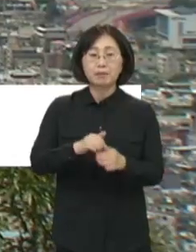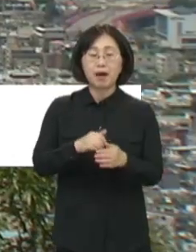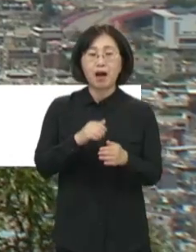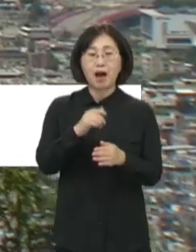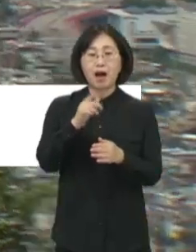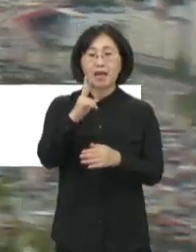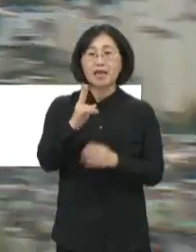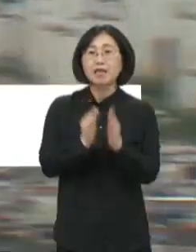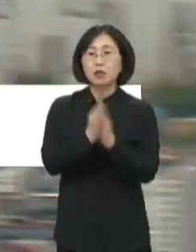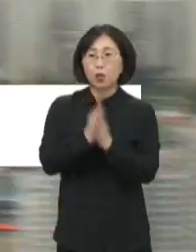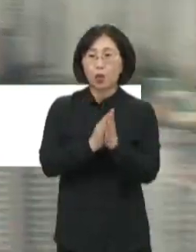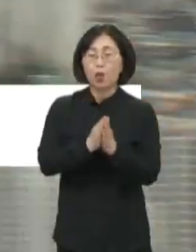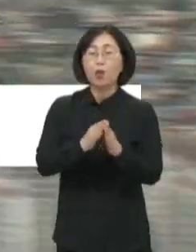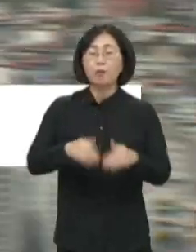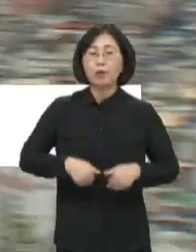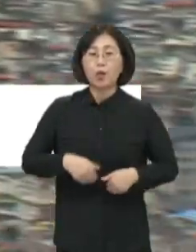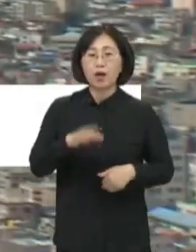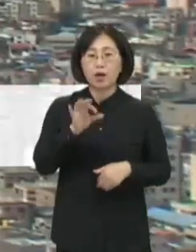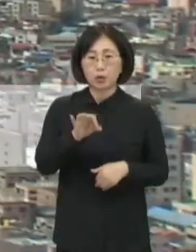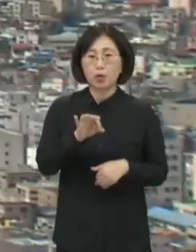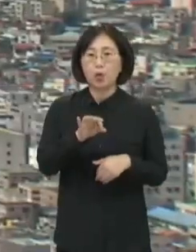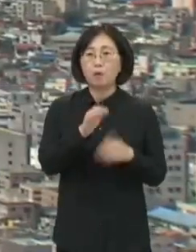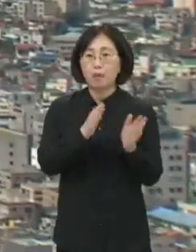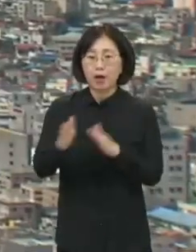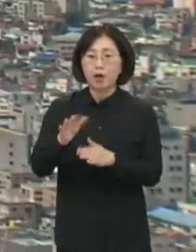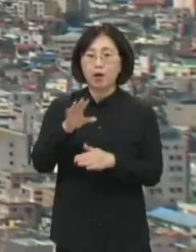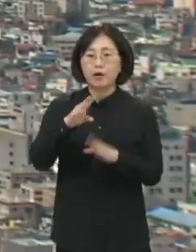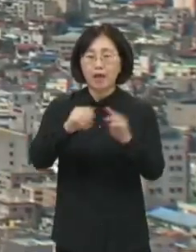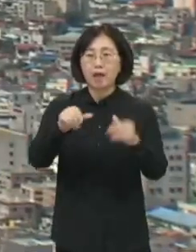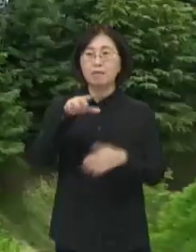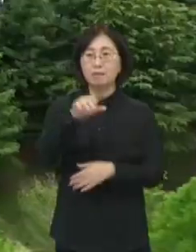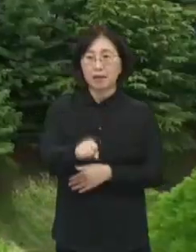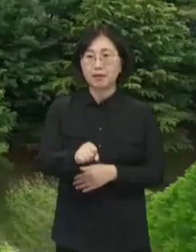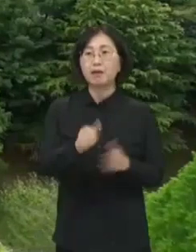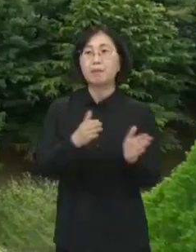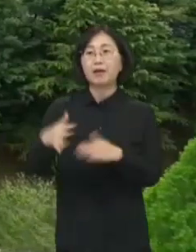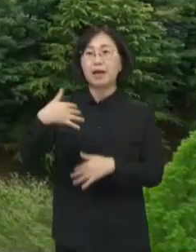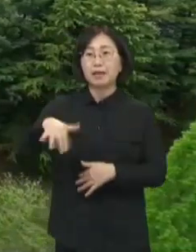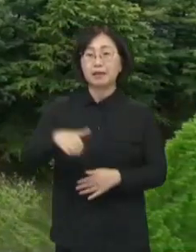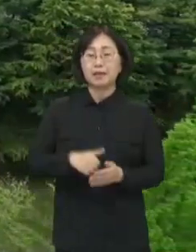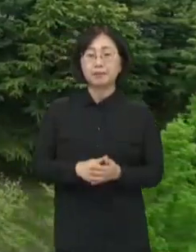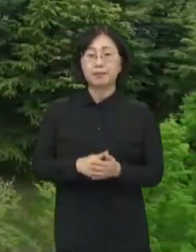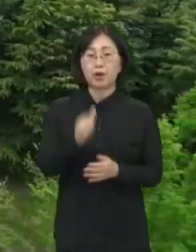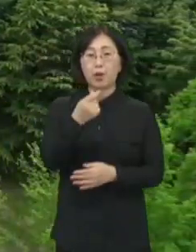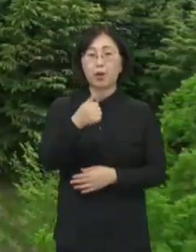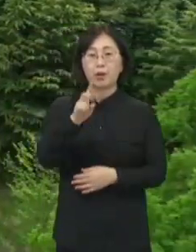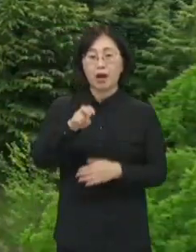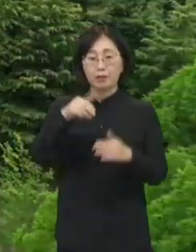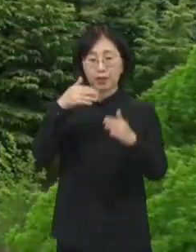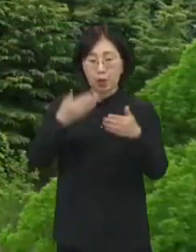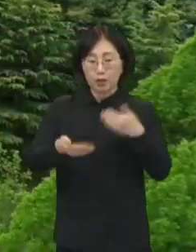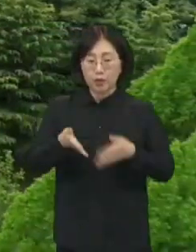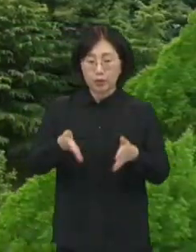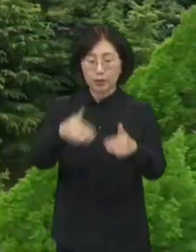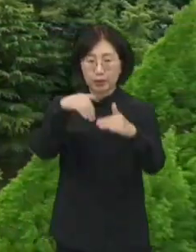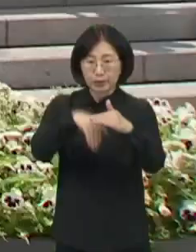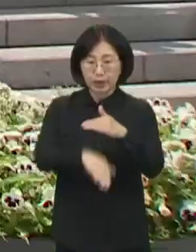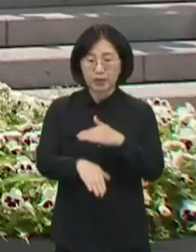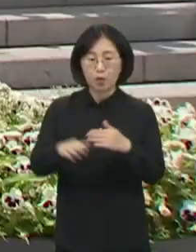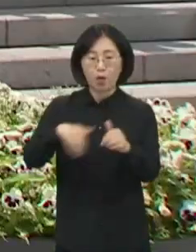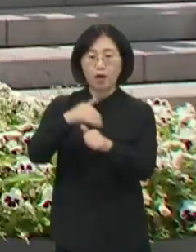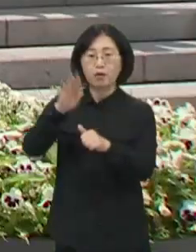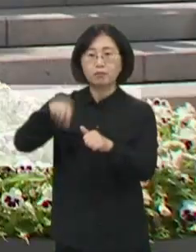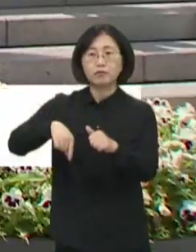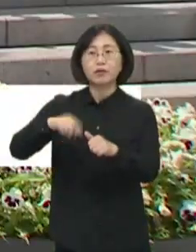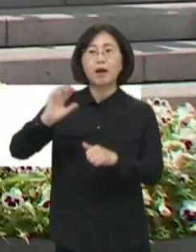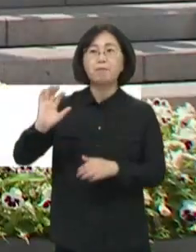2조원에 이르는 등 재원 마련과 부지 확보도 과제로 남았습니다 호남 고속도로 지하화와 더불어 환경단체 반발이